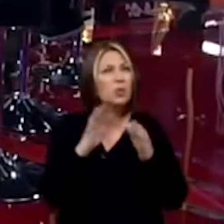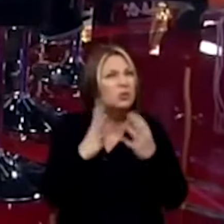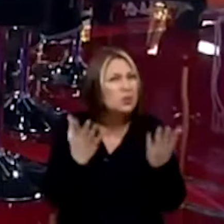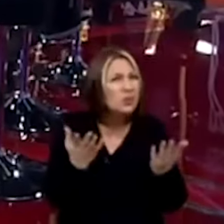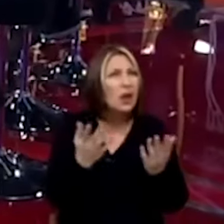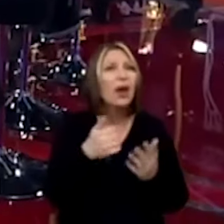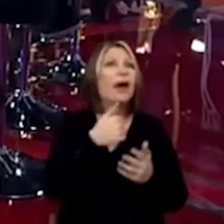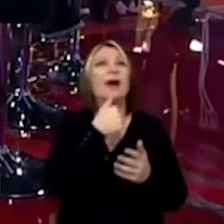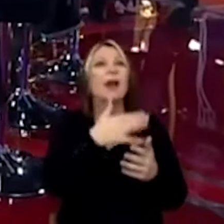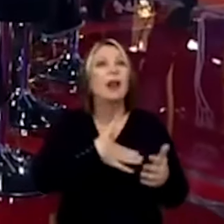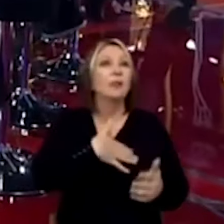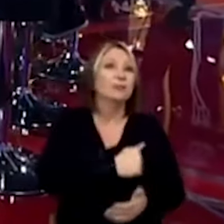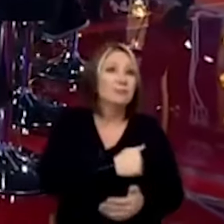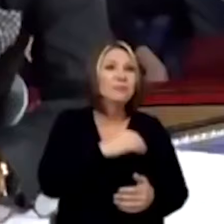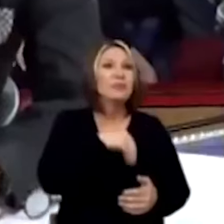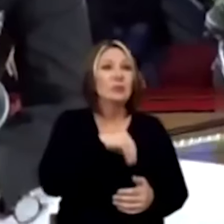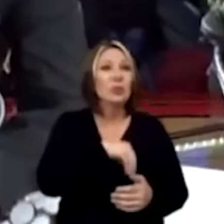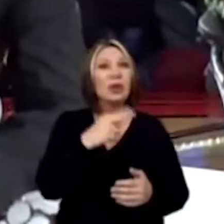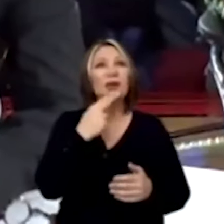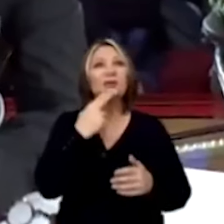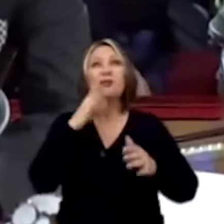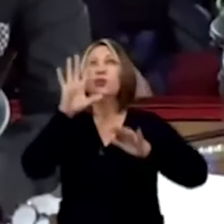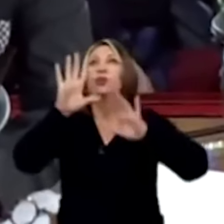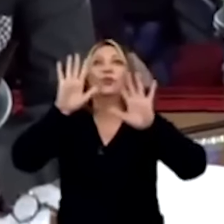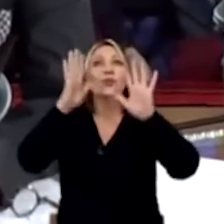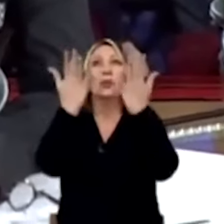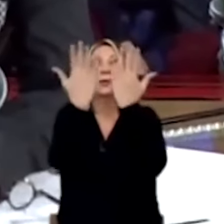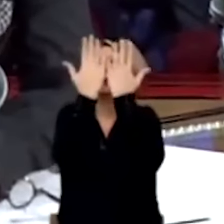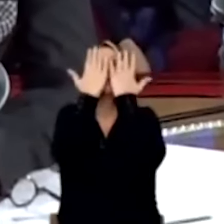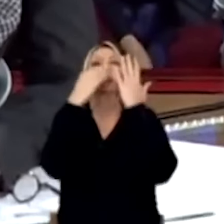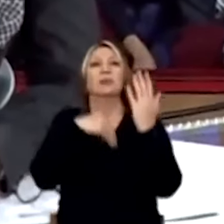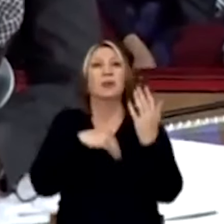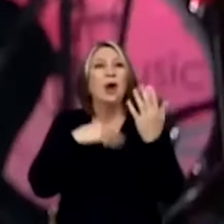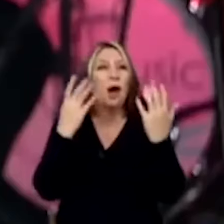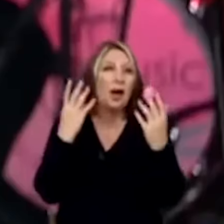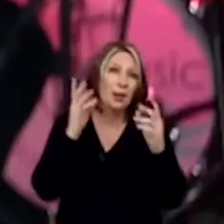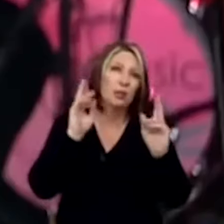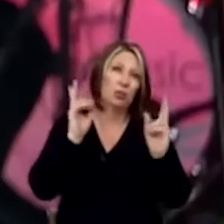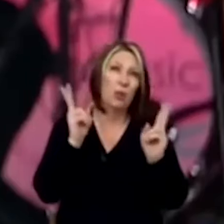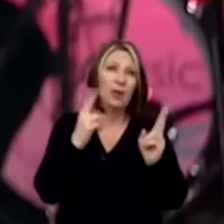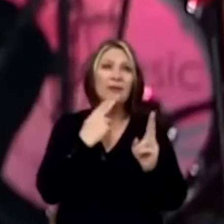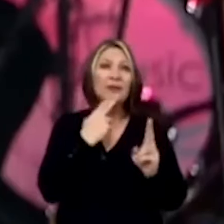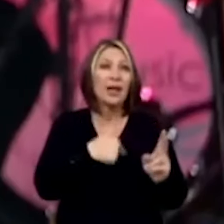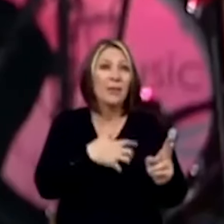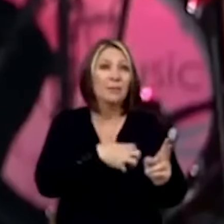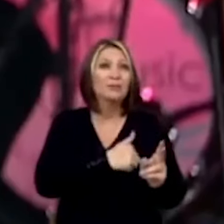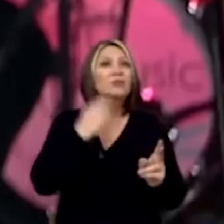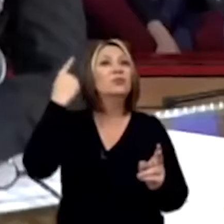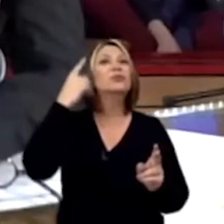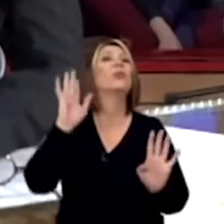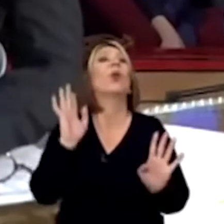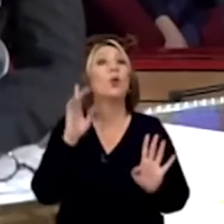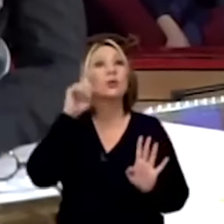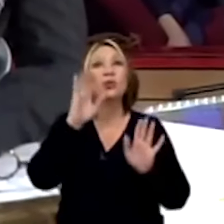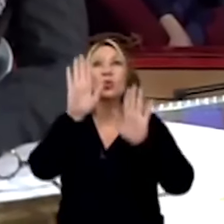oluyor ya? Erkekler kalp krizi geçirdiklerini sanıyorlar. Ha. Kadınlar duvarların üzerine doğru geldiklerini sanıyorlar ağırlıkla. Çünkü kadınlar kalp krizi geçireceklerini düşünmüyorlar. Onun